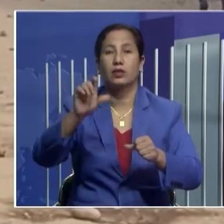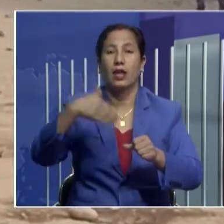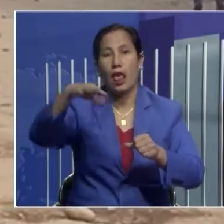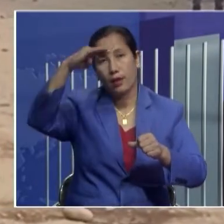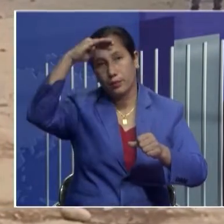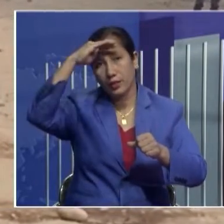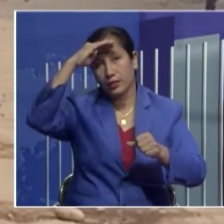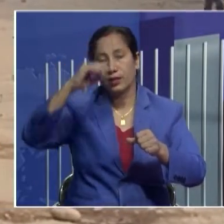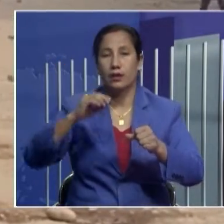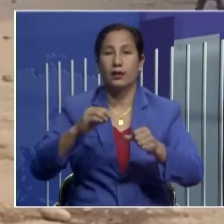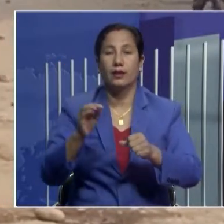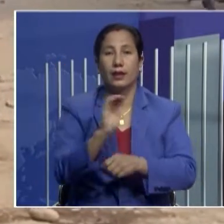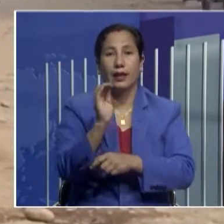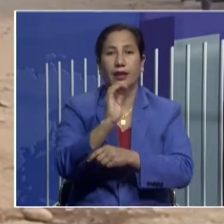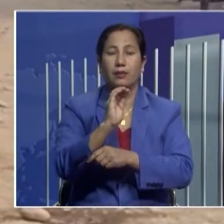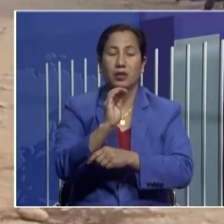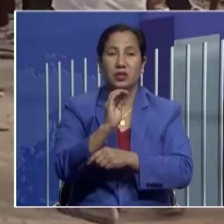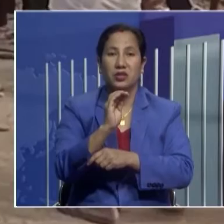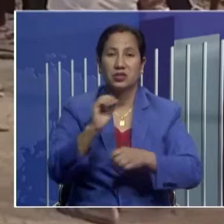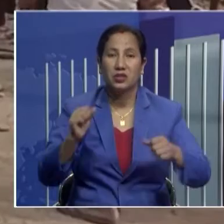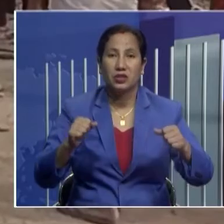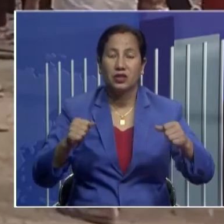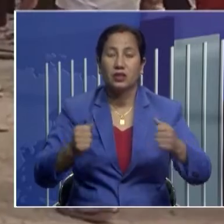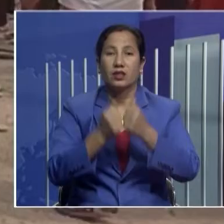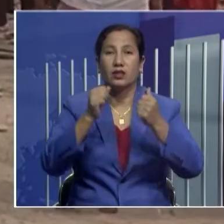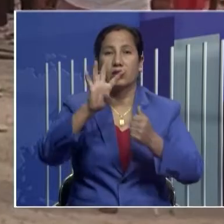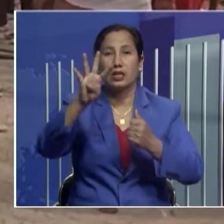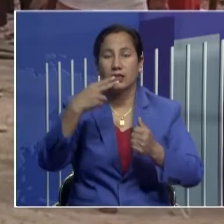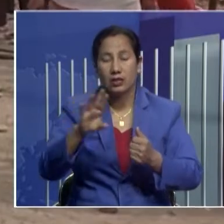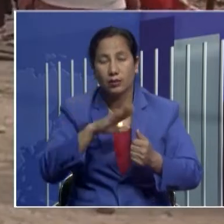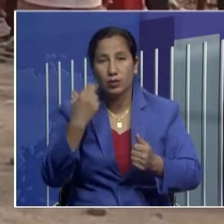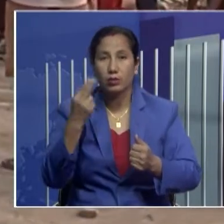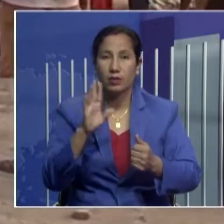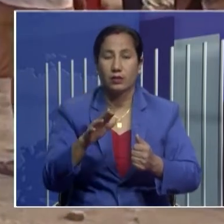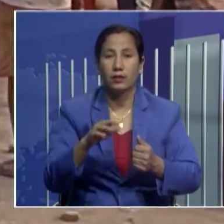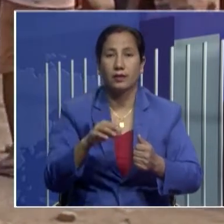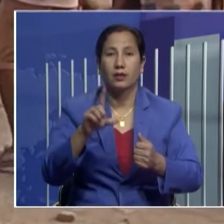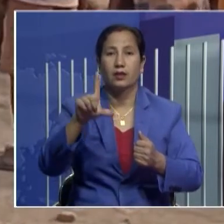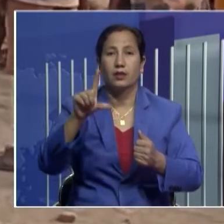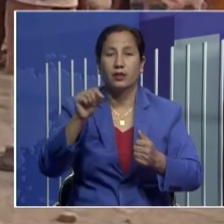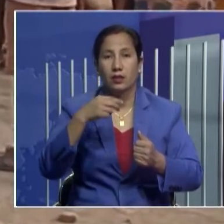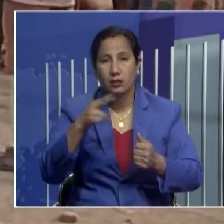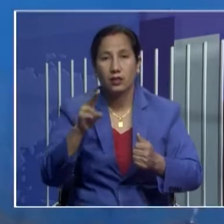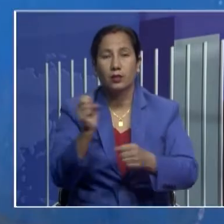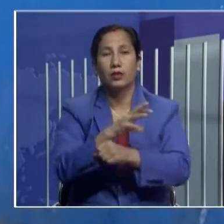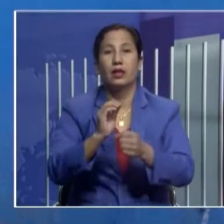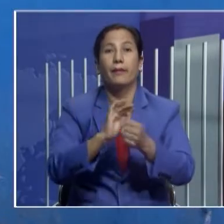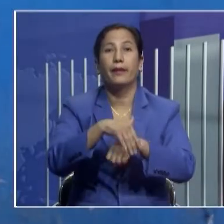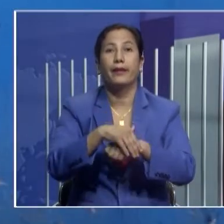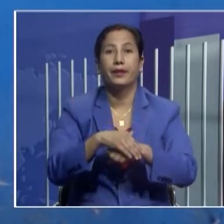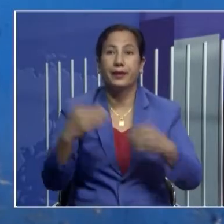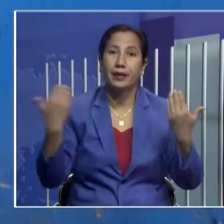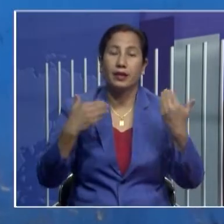प्रहरी र नागरिक बीच झडप हुँदा 4 जनाको मृत्यु भएको थियो। 70 जना भन्दा बढी घाइते भएका थिए।